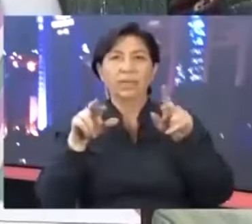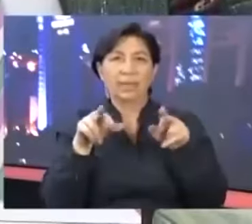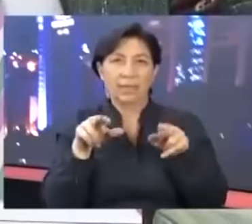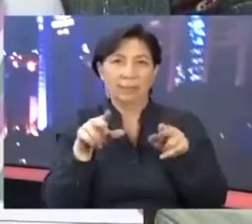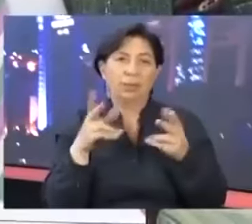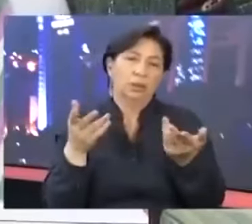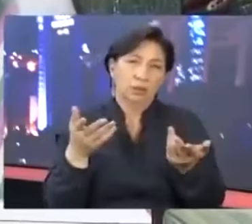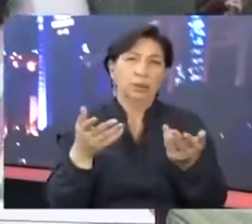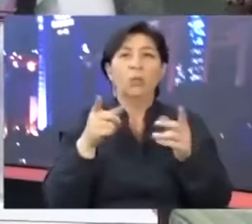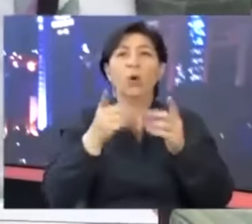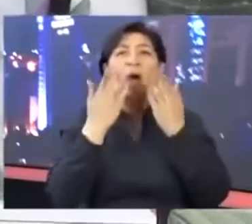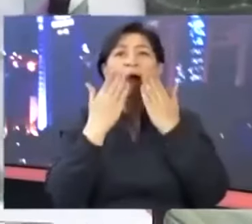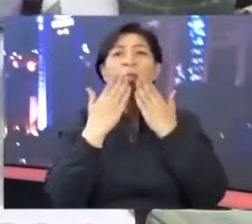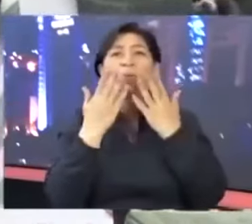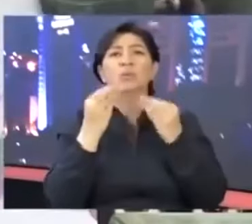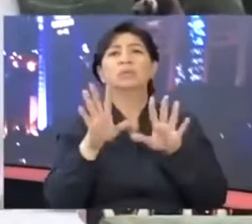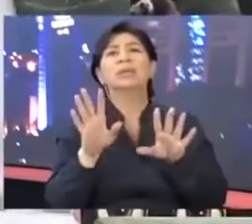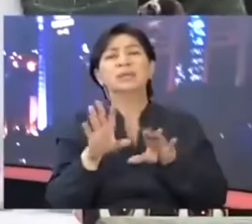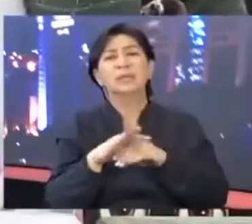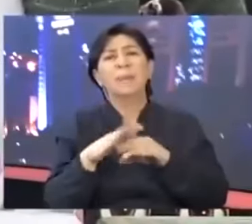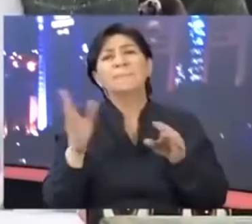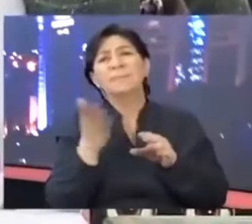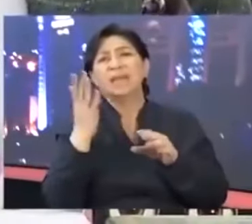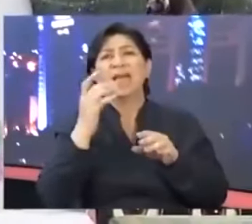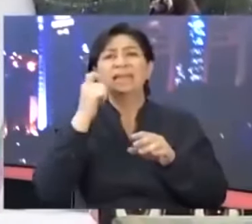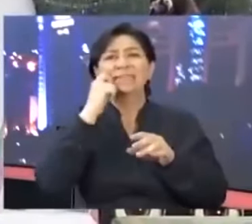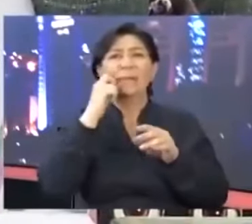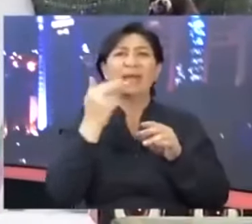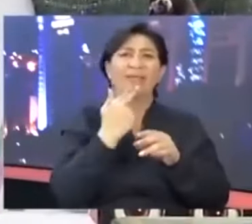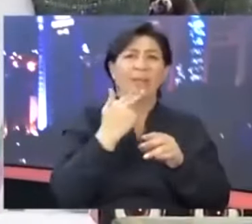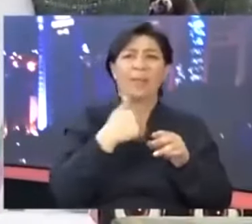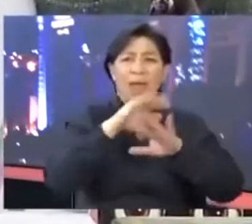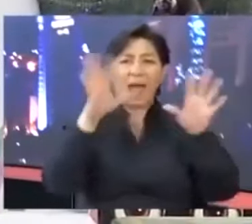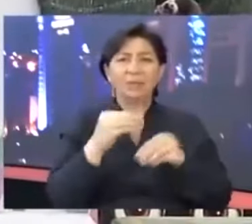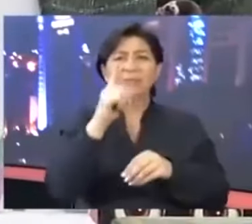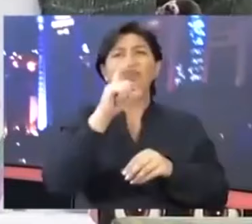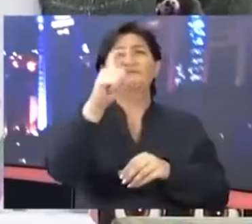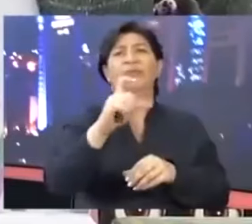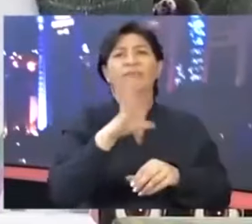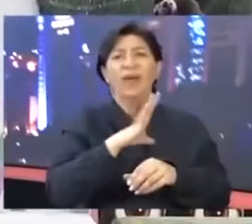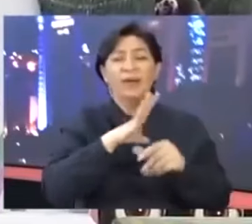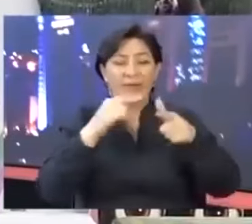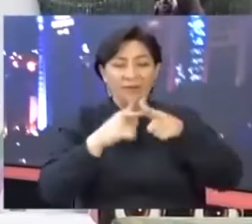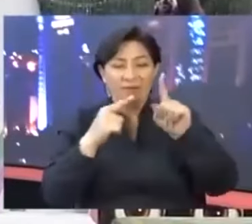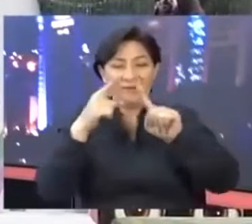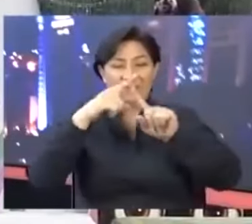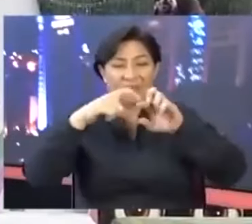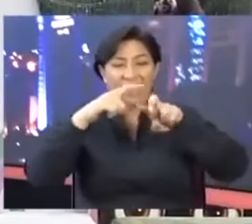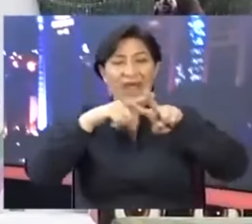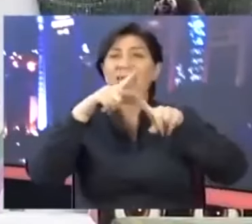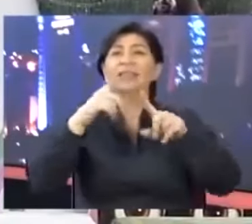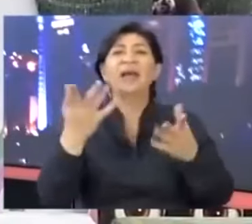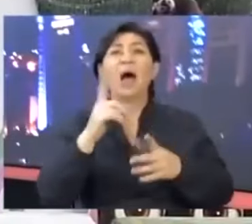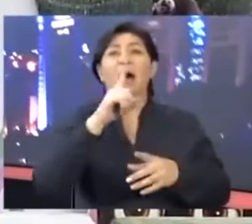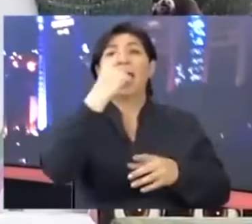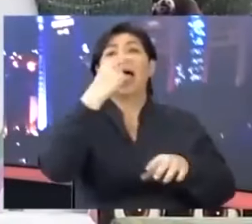verebilir yani genelde akademik ortam kitabınız bu mesela İslam ve kadında Ben her kitabımda bir cevap vardır mesela Fıtrat değeri kitabım ateizme bir cevaptır